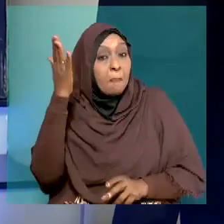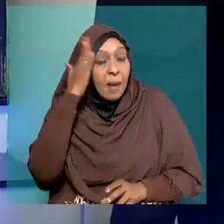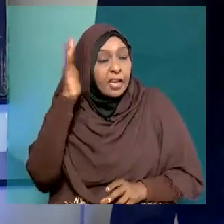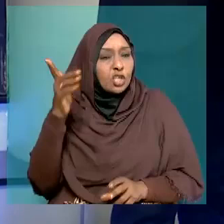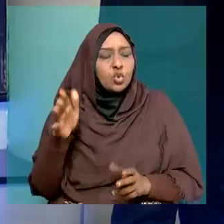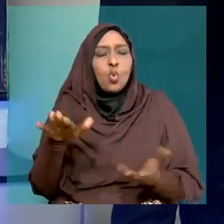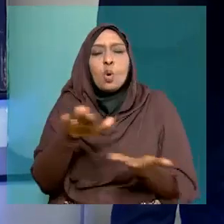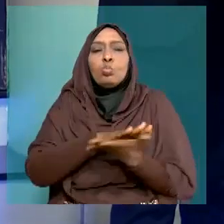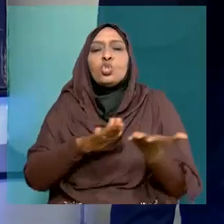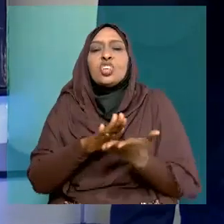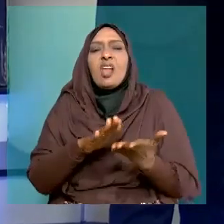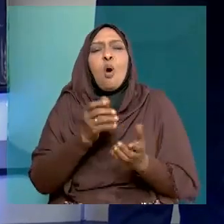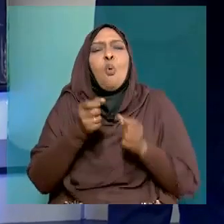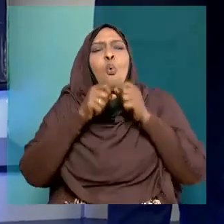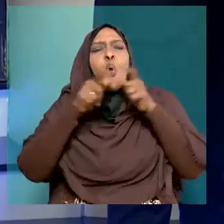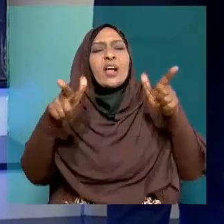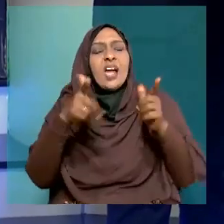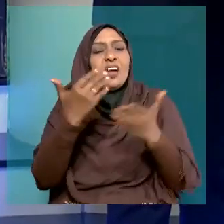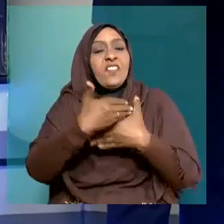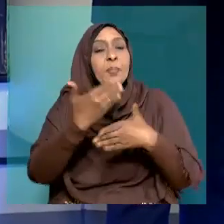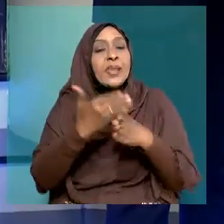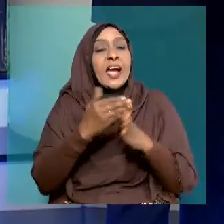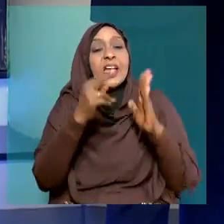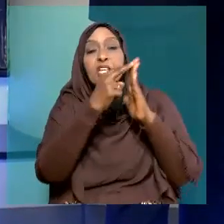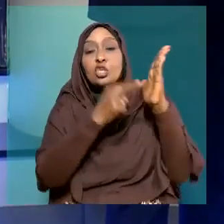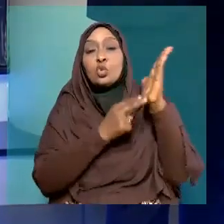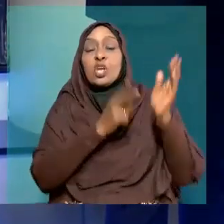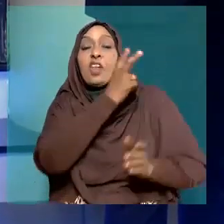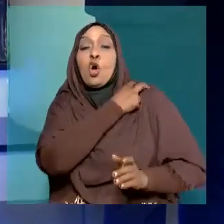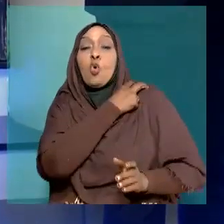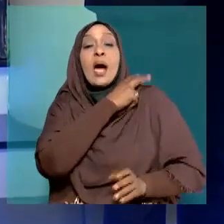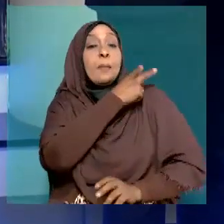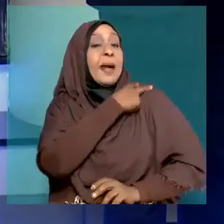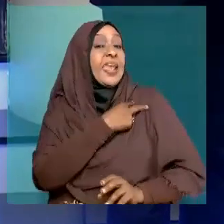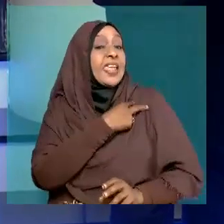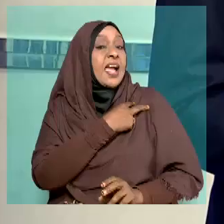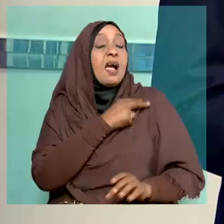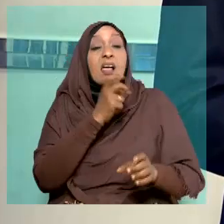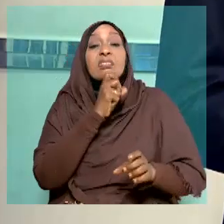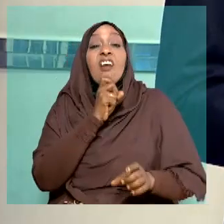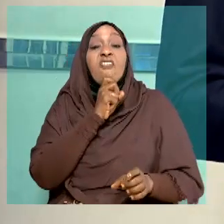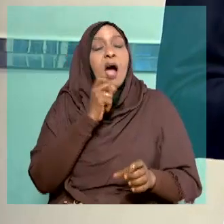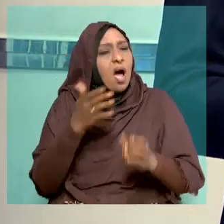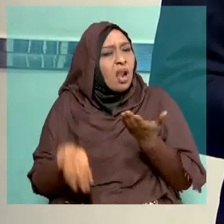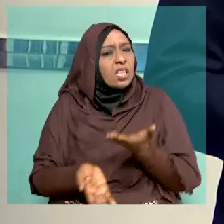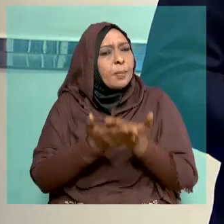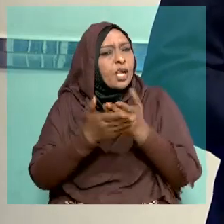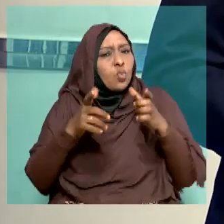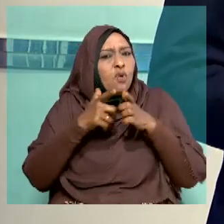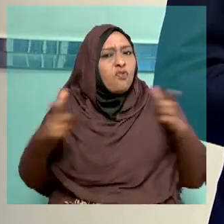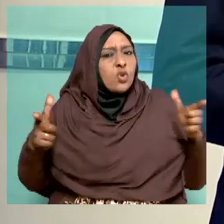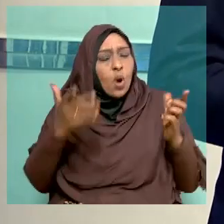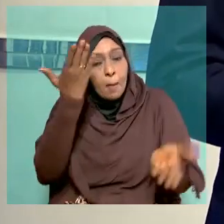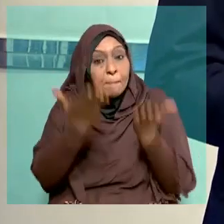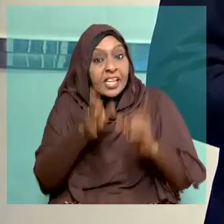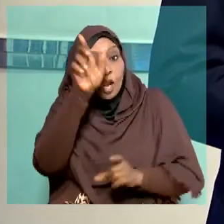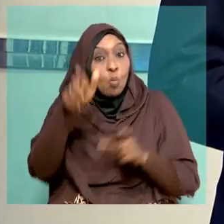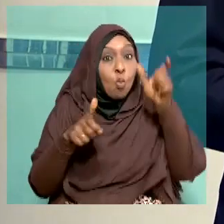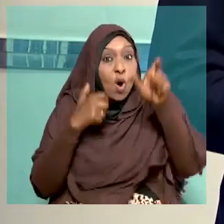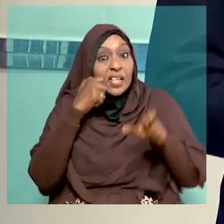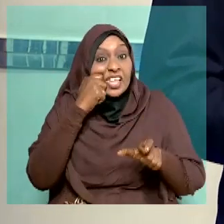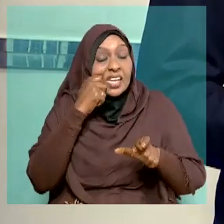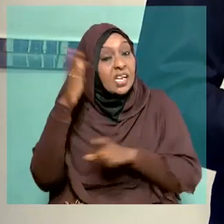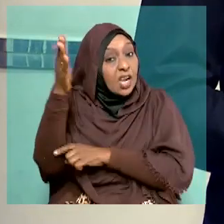خلل واضح في البناء الدستوري للحكم المحلي، ويرجعون ضعف الخدمات والفجوة بين المواطنين والسلطة